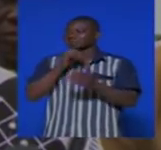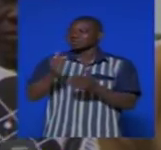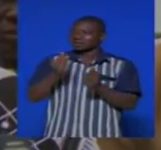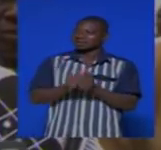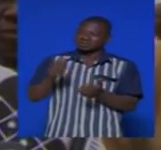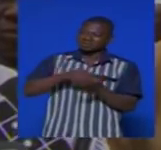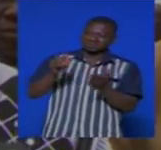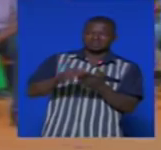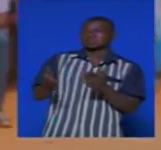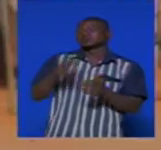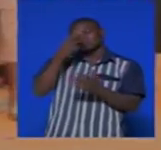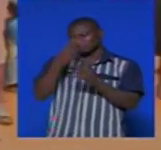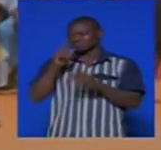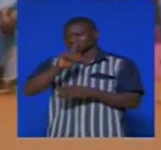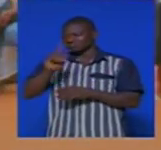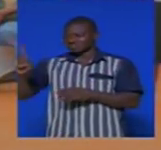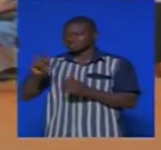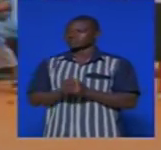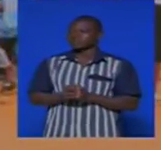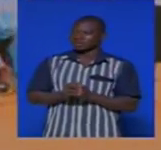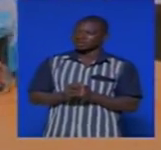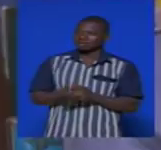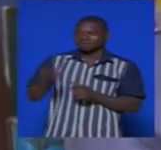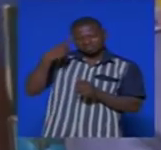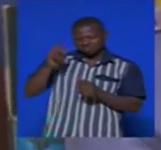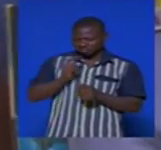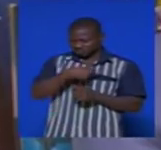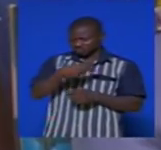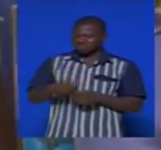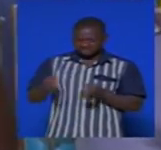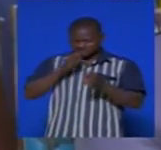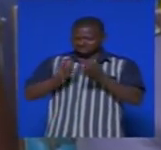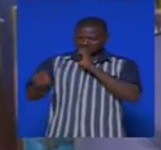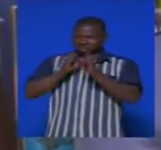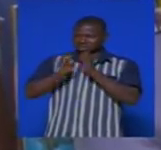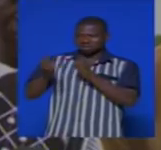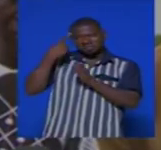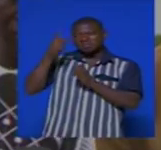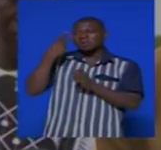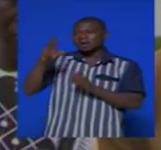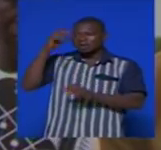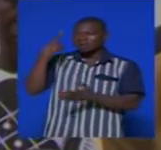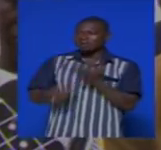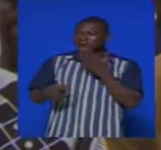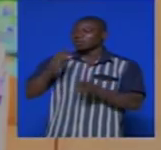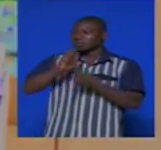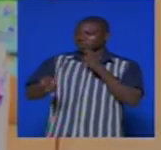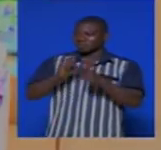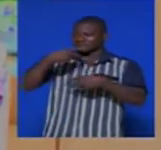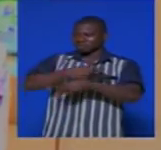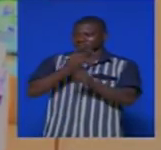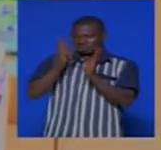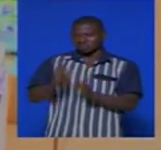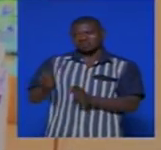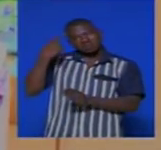ne sont pas accessibles. Donc nous avons choisi ce thème pour échanger ensemble, voir quels sont les problèmes réels que les producteurs ont afin de pouvoir trouver des solutions palliatives